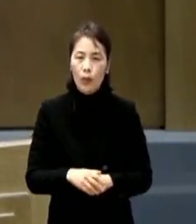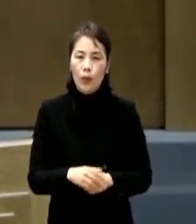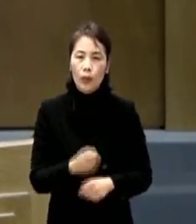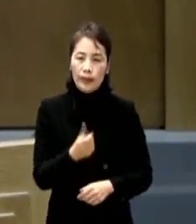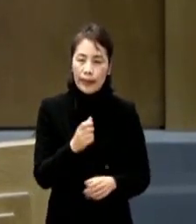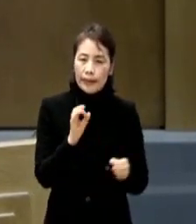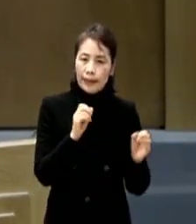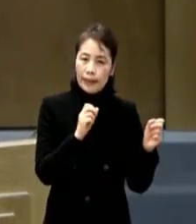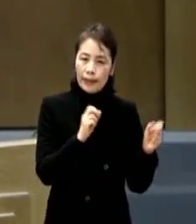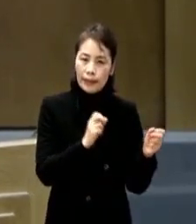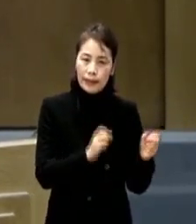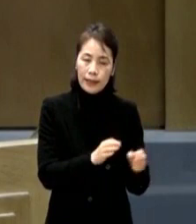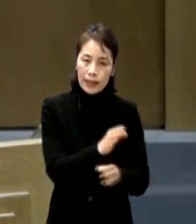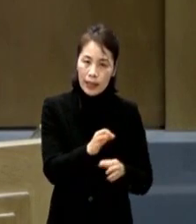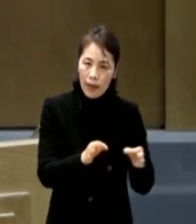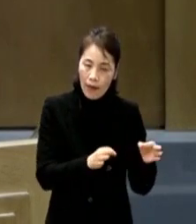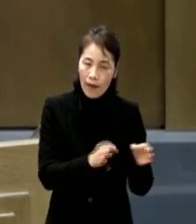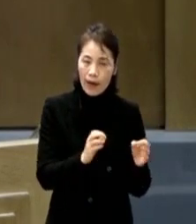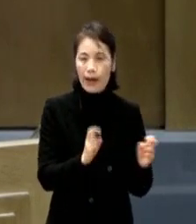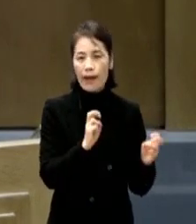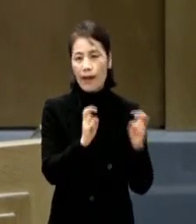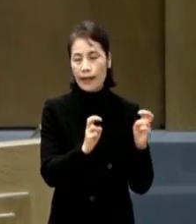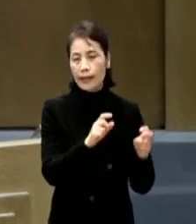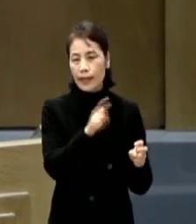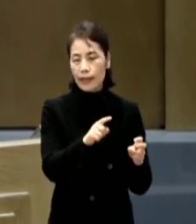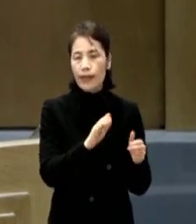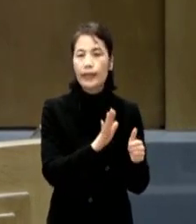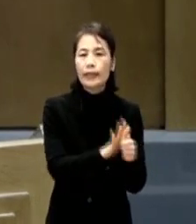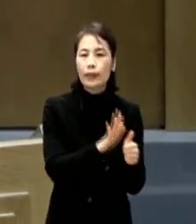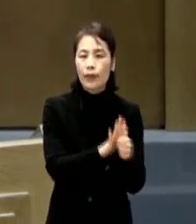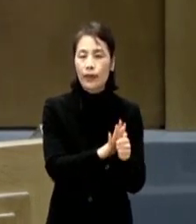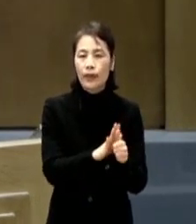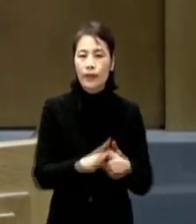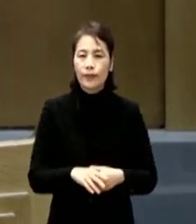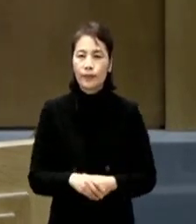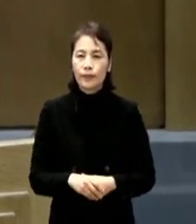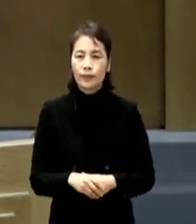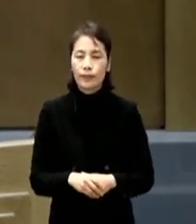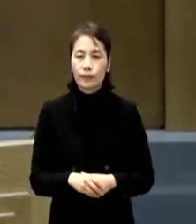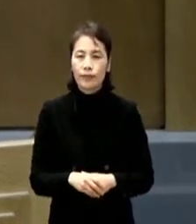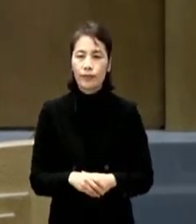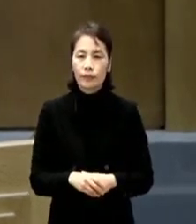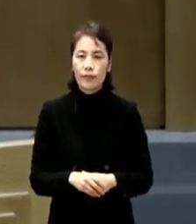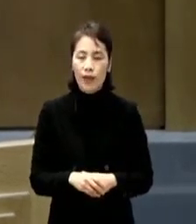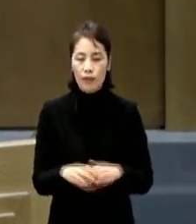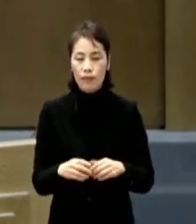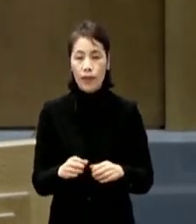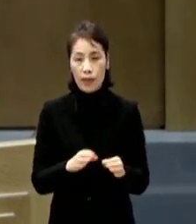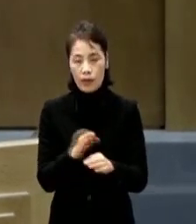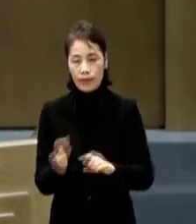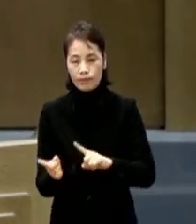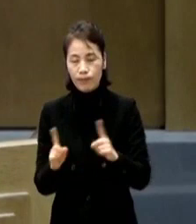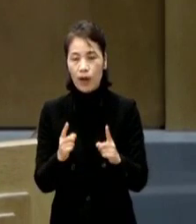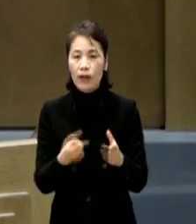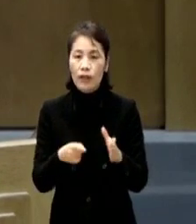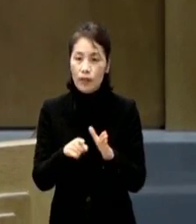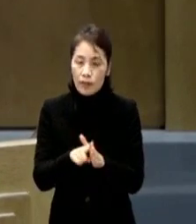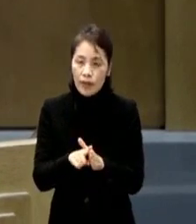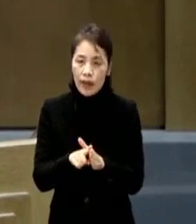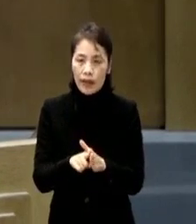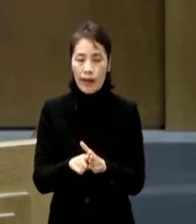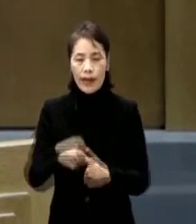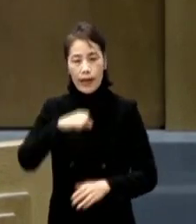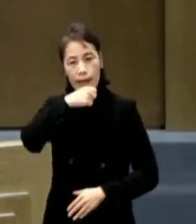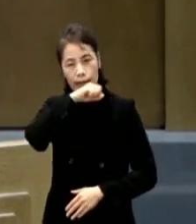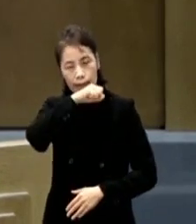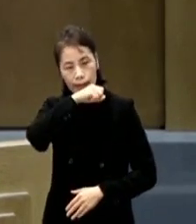중소기업, 소상공인의 경영 안정을 위해 힘쓰겠습니다. 민생경제 회복을 위해 편성한 예산 역시